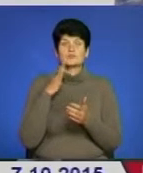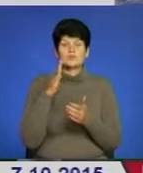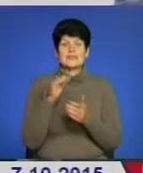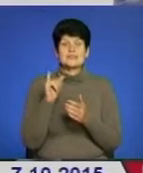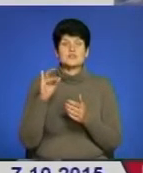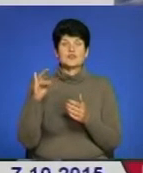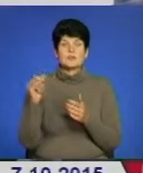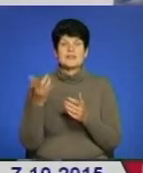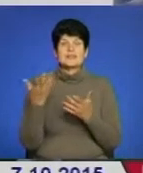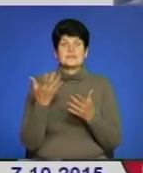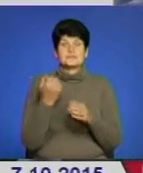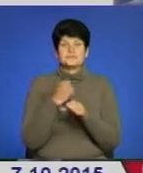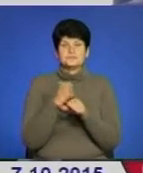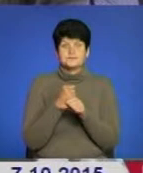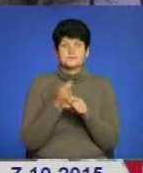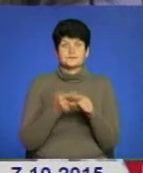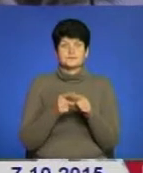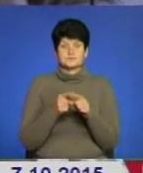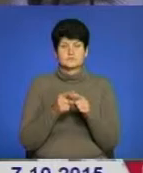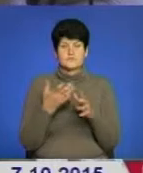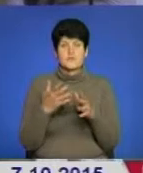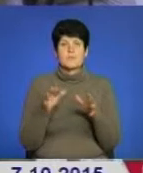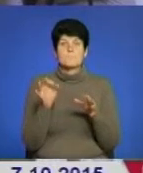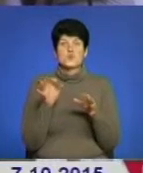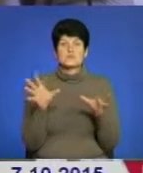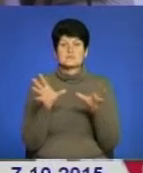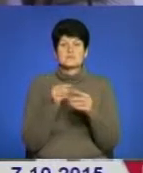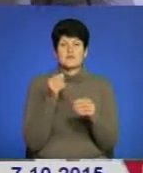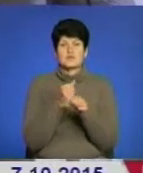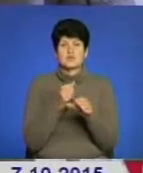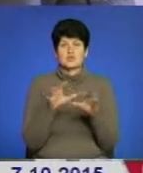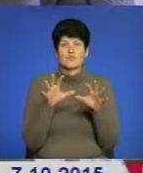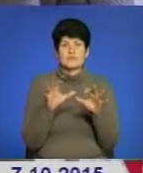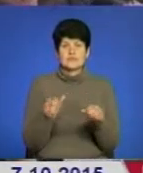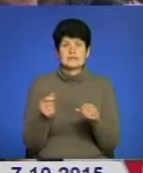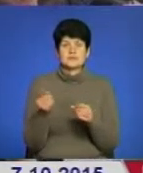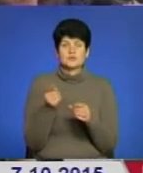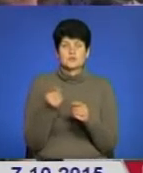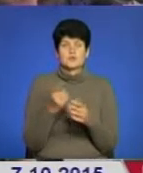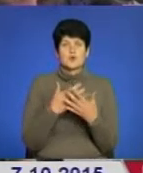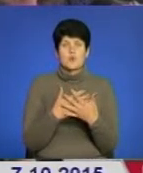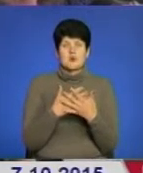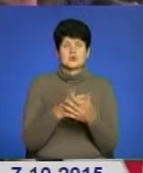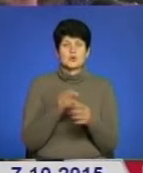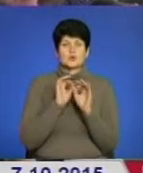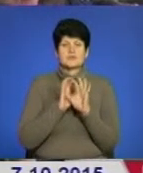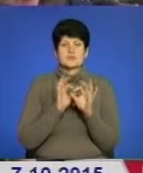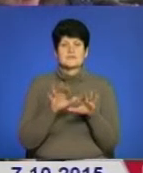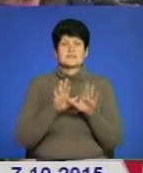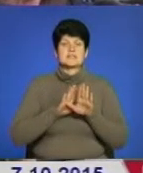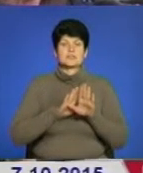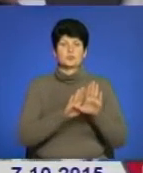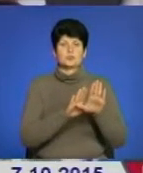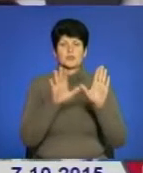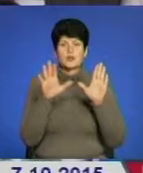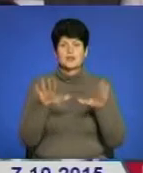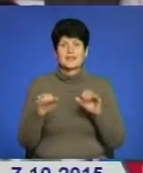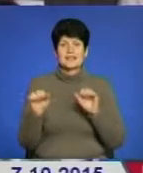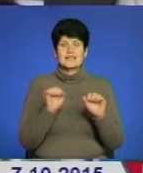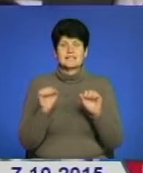який би втілював цю стратегію. Про співпрацю влади Тернопільщини із громадськістю розповів заступник голови, керівник